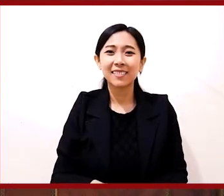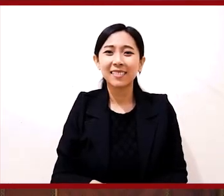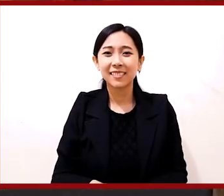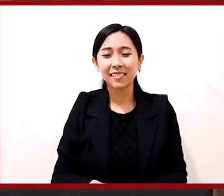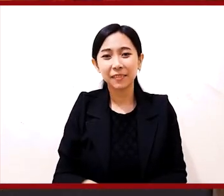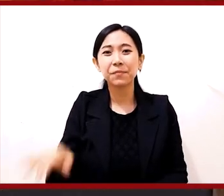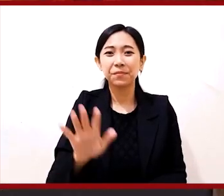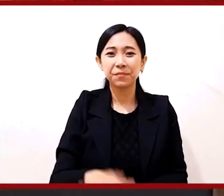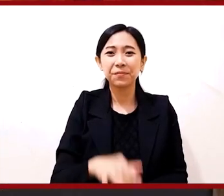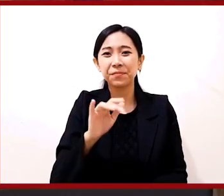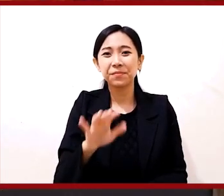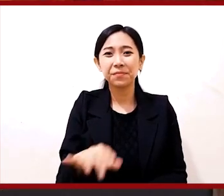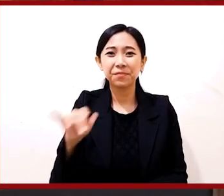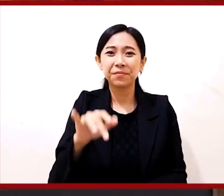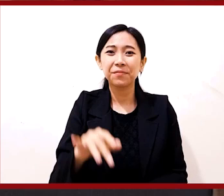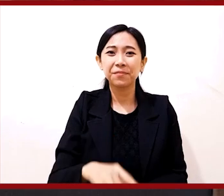bersinarlah.